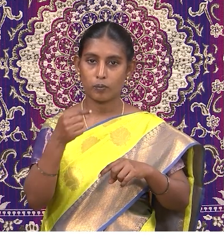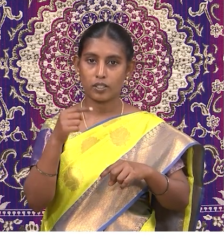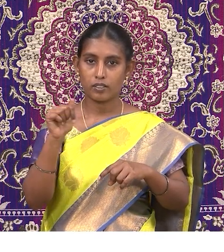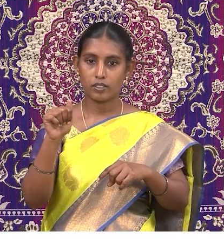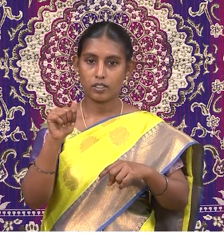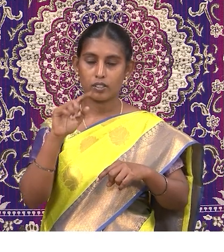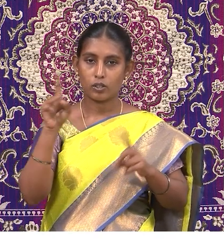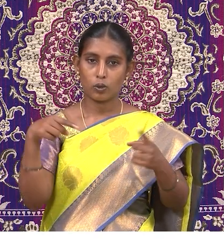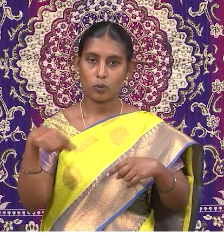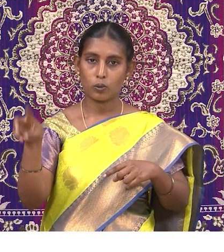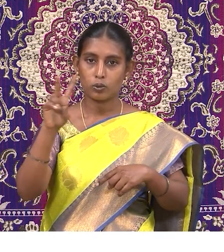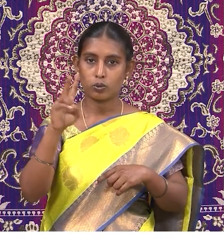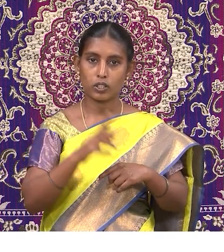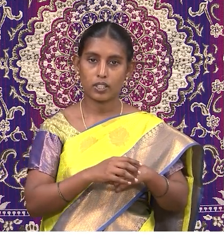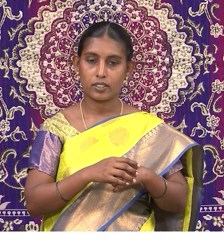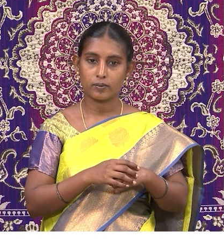-2 - a²